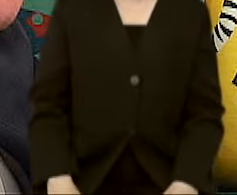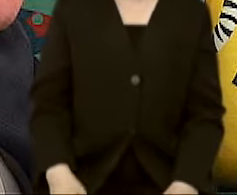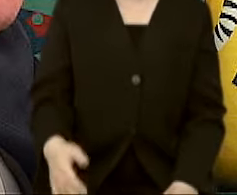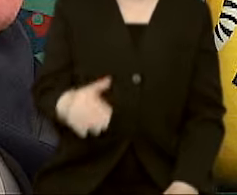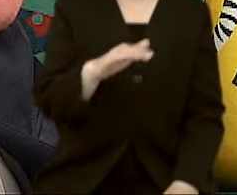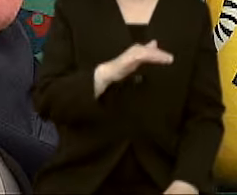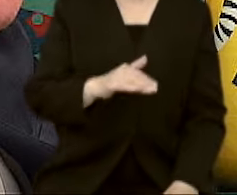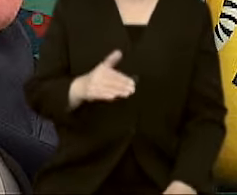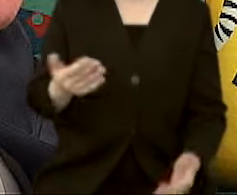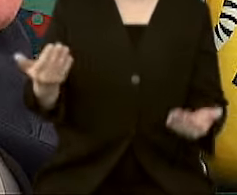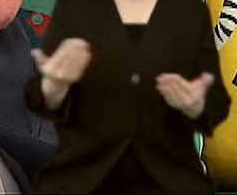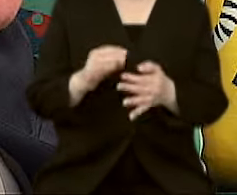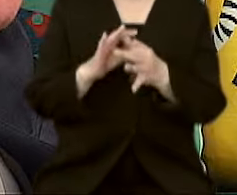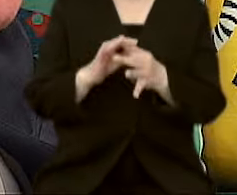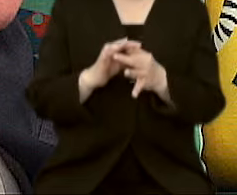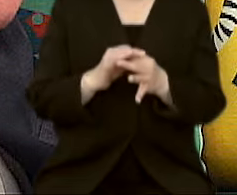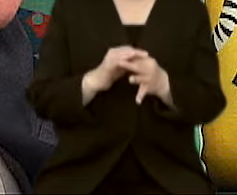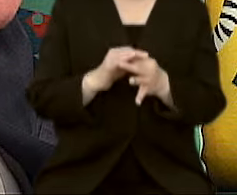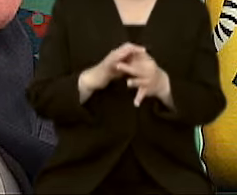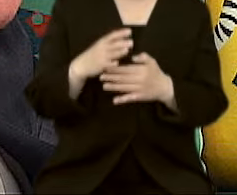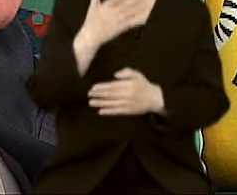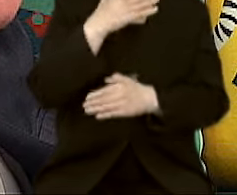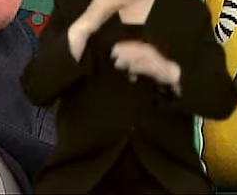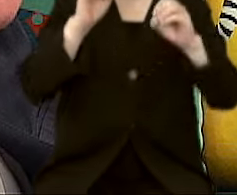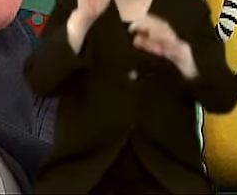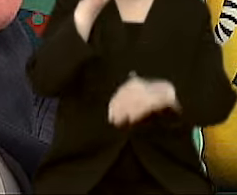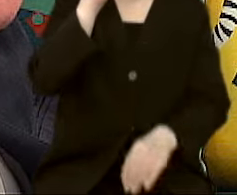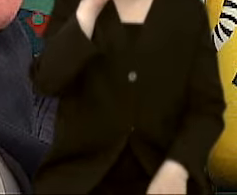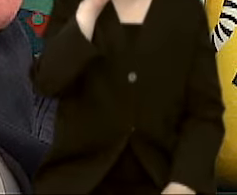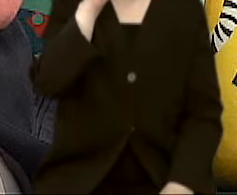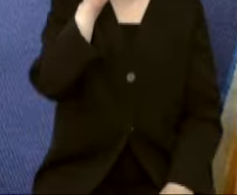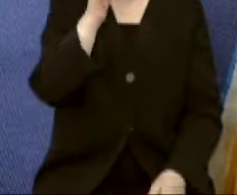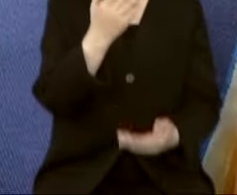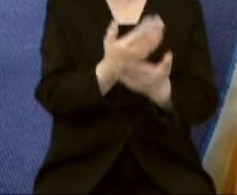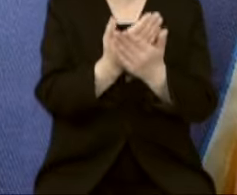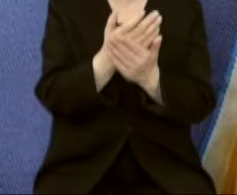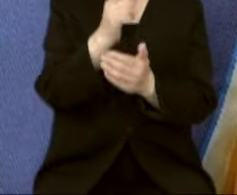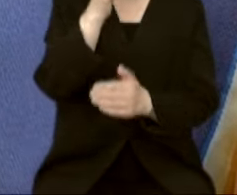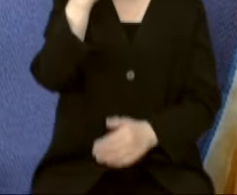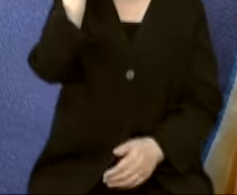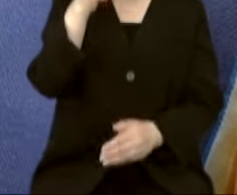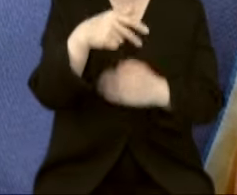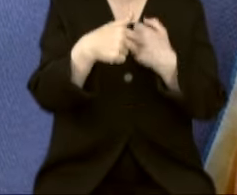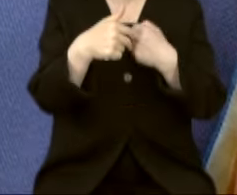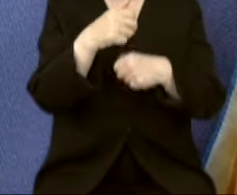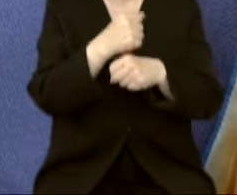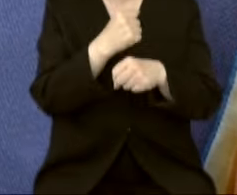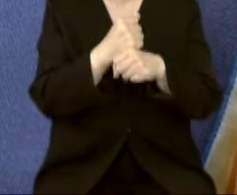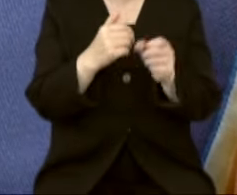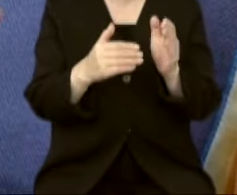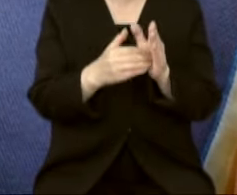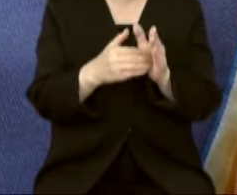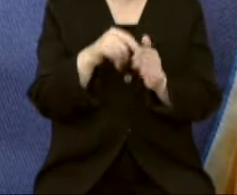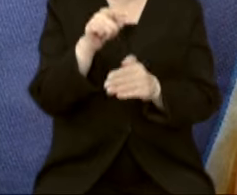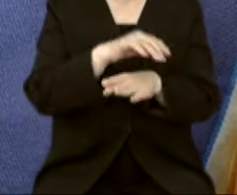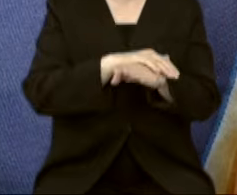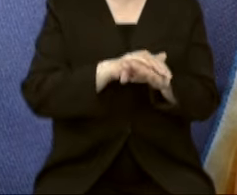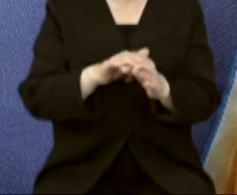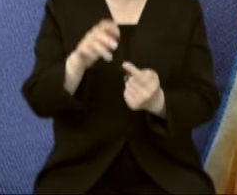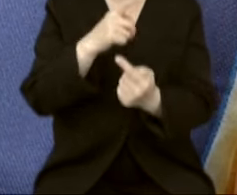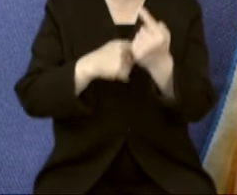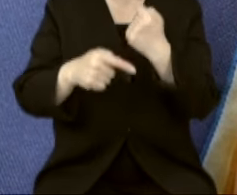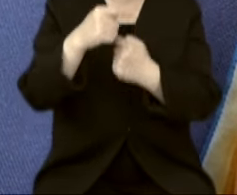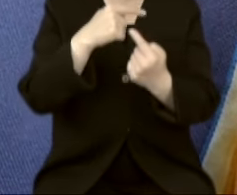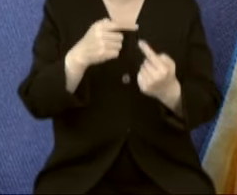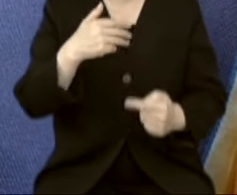사역을 통해서 더 그 복음이 돌아갈 수 있도록, 그래서 선한 사마리아 병원도 만들었어요. 그것도 잘 되고 갈